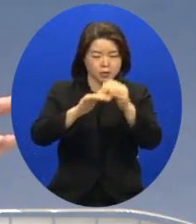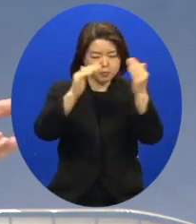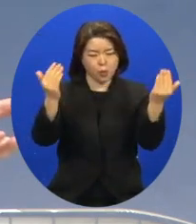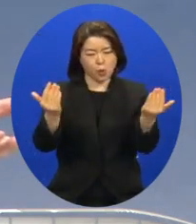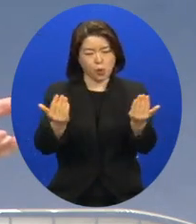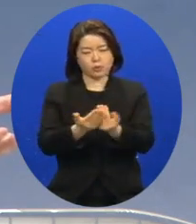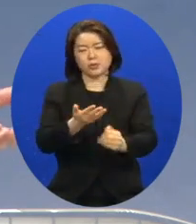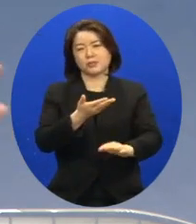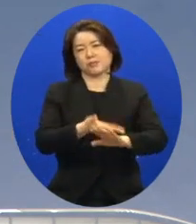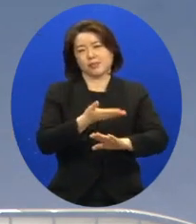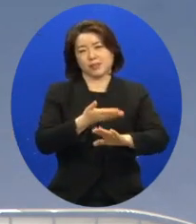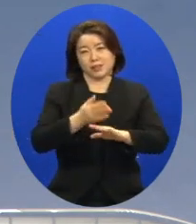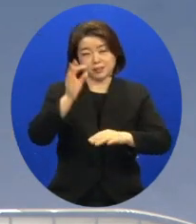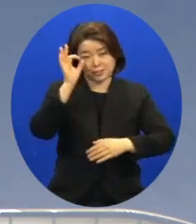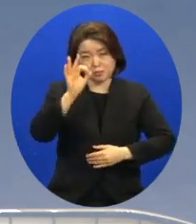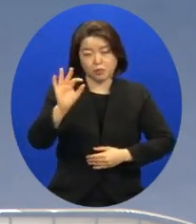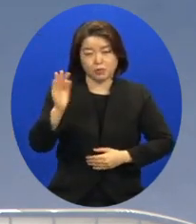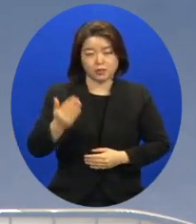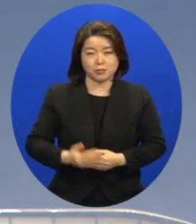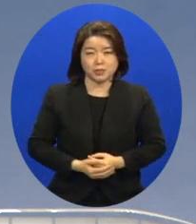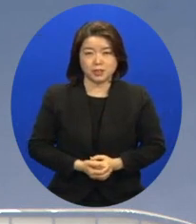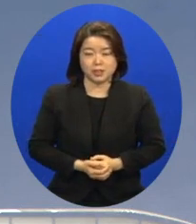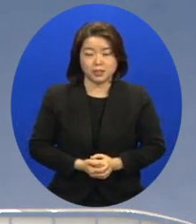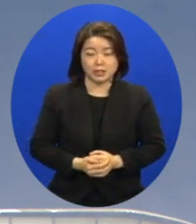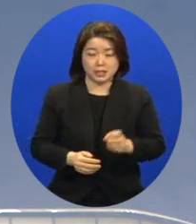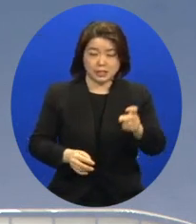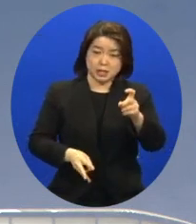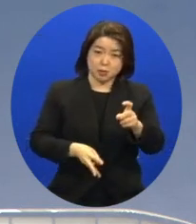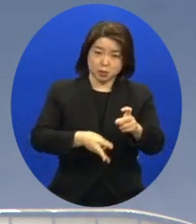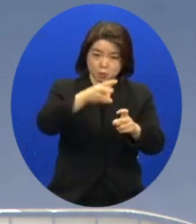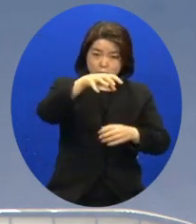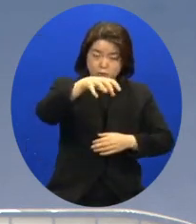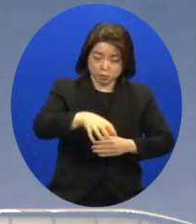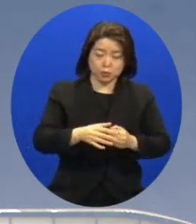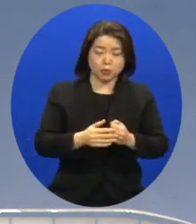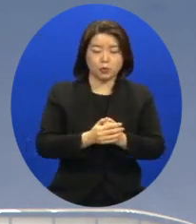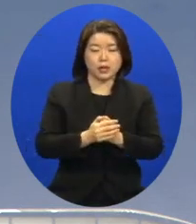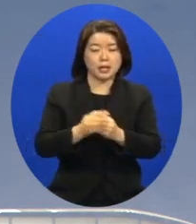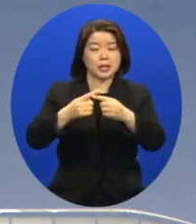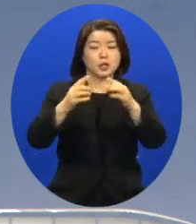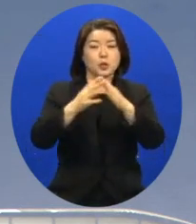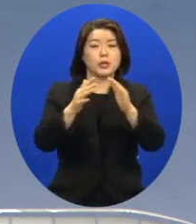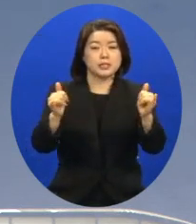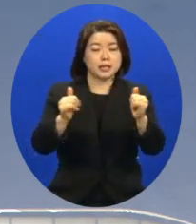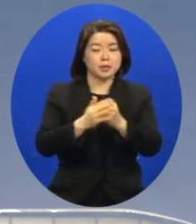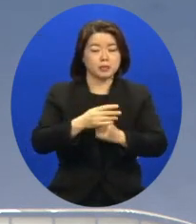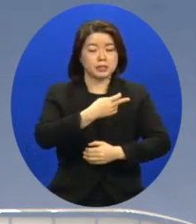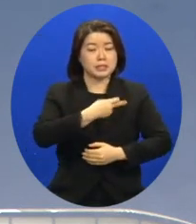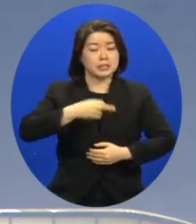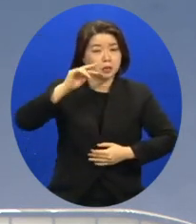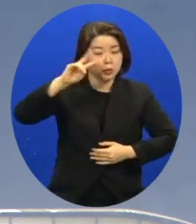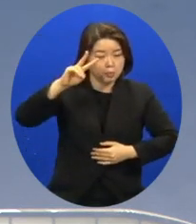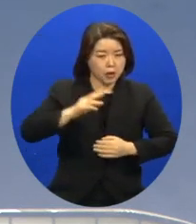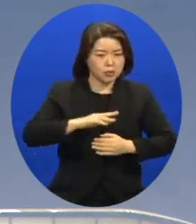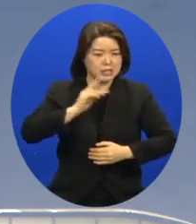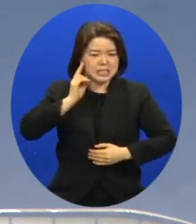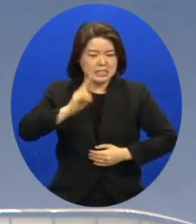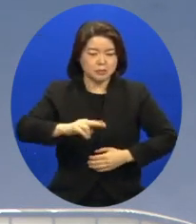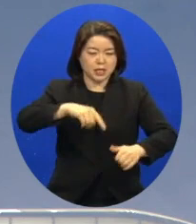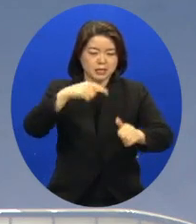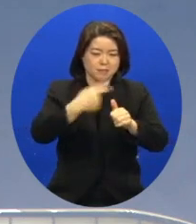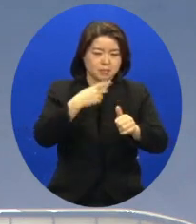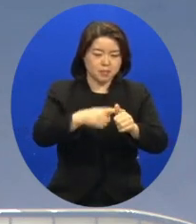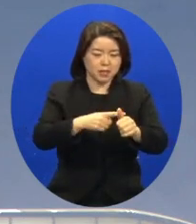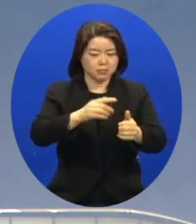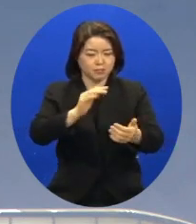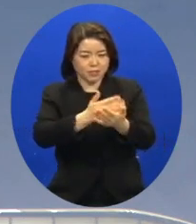달리 보입니다. 고린도 교회 교인들은 사도 바울을 아주 심하게 모욕하고 비난하고